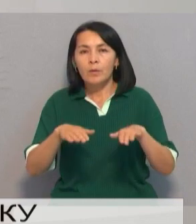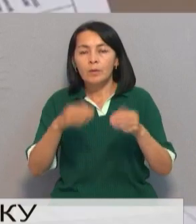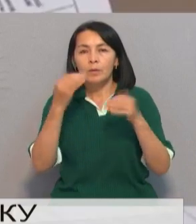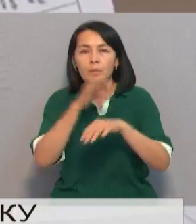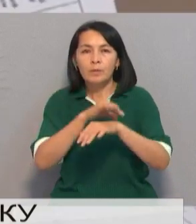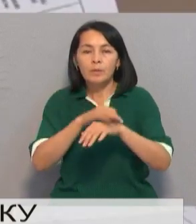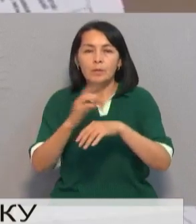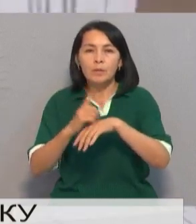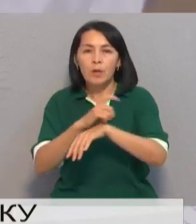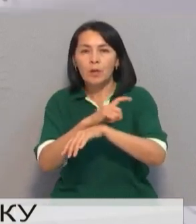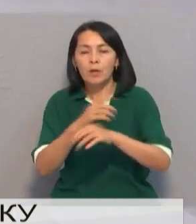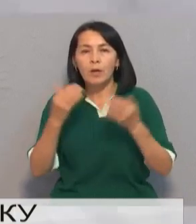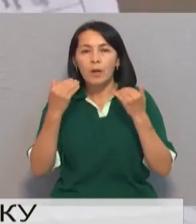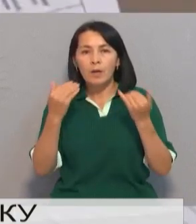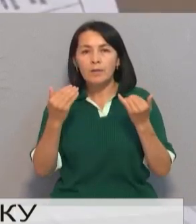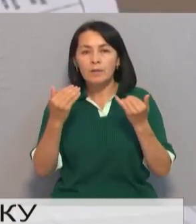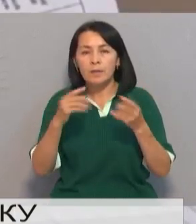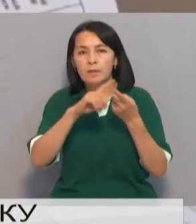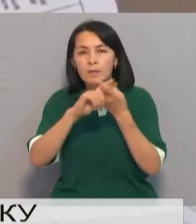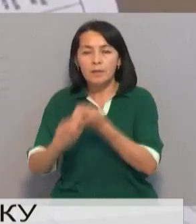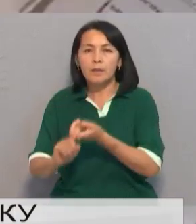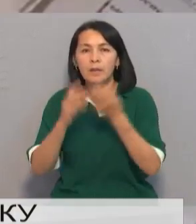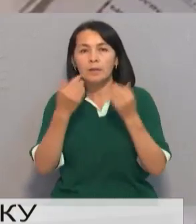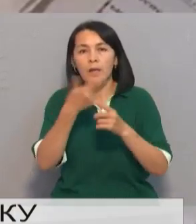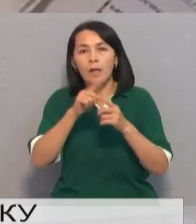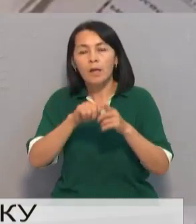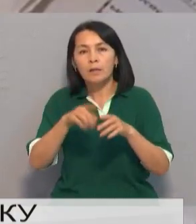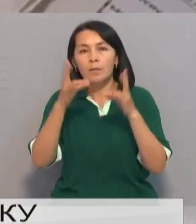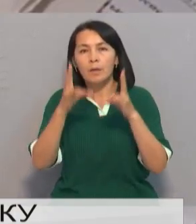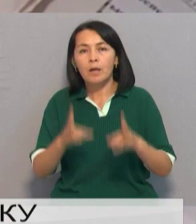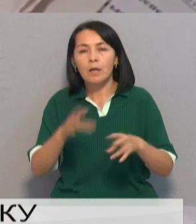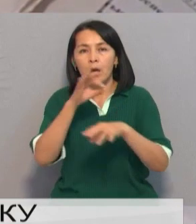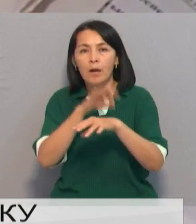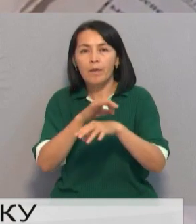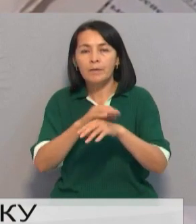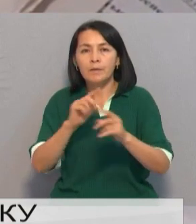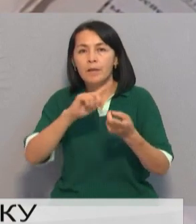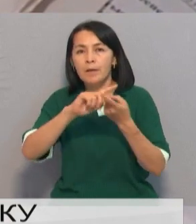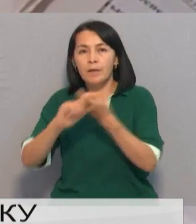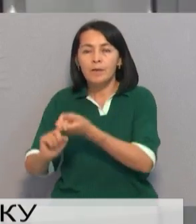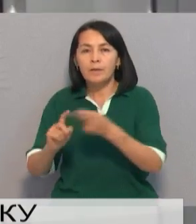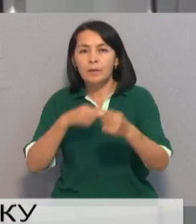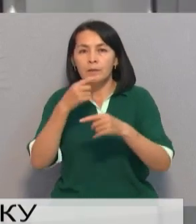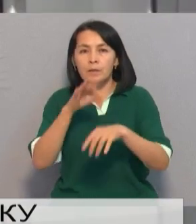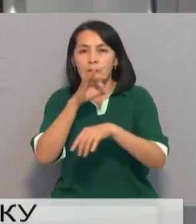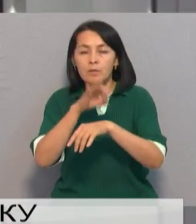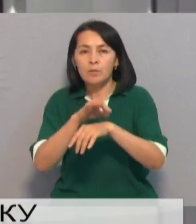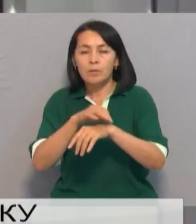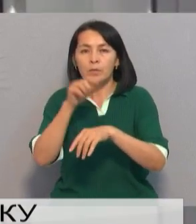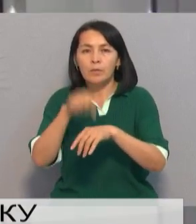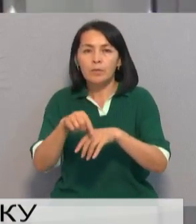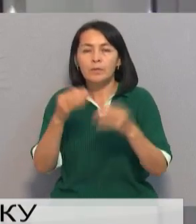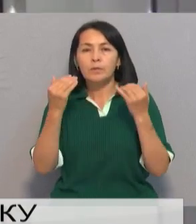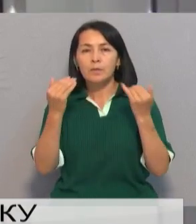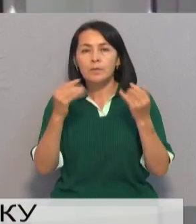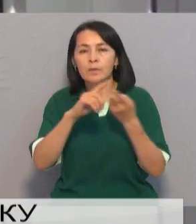заболеванию. Конго-крымской геморрагической лихорадкой. Это особо опасное заболевание, передающееся через укусы клещей,